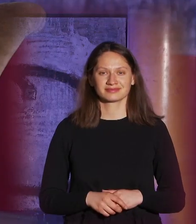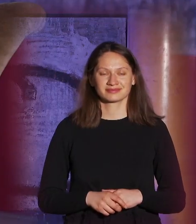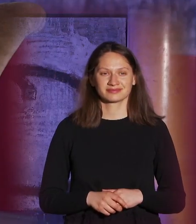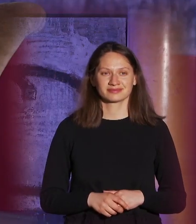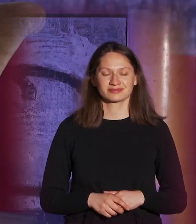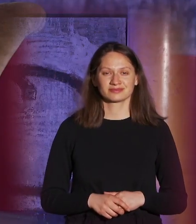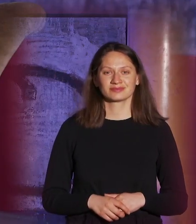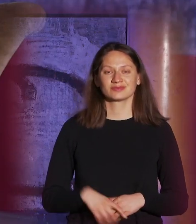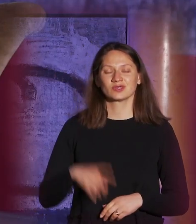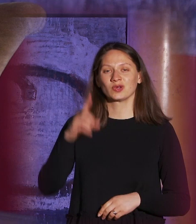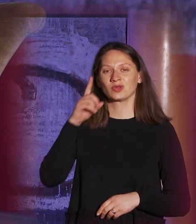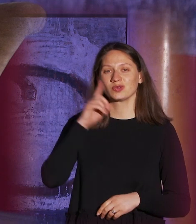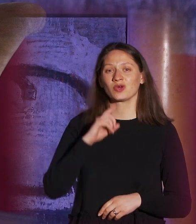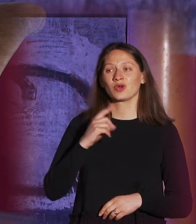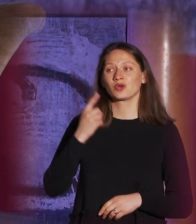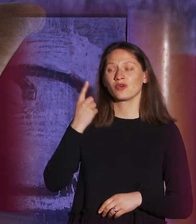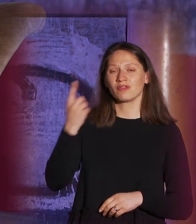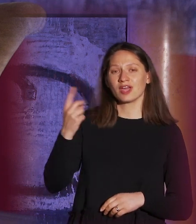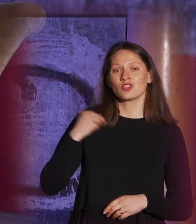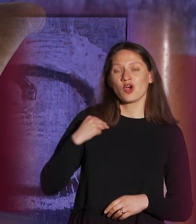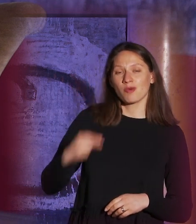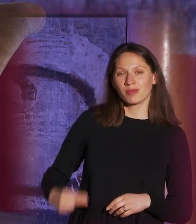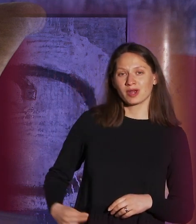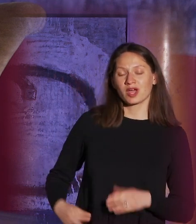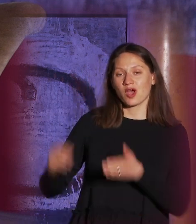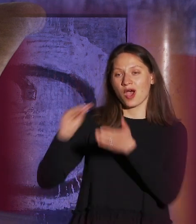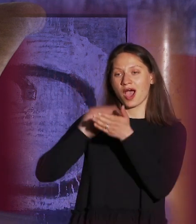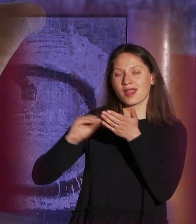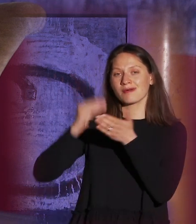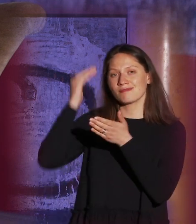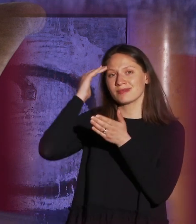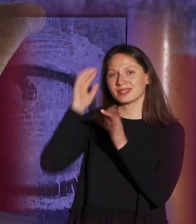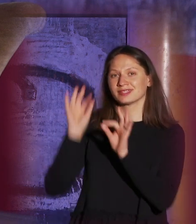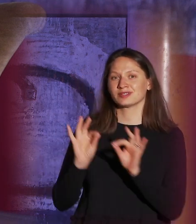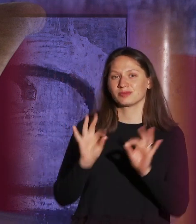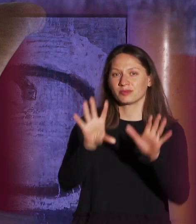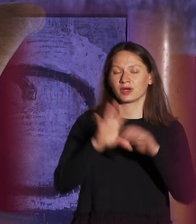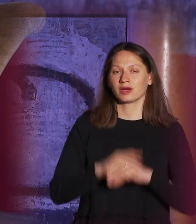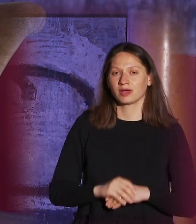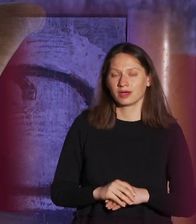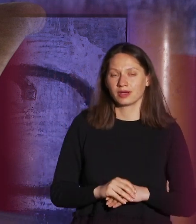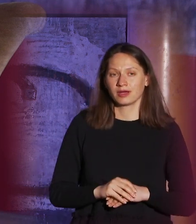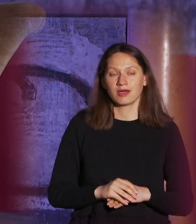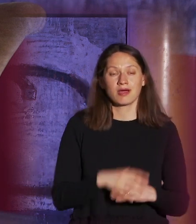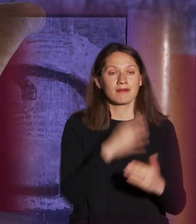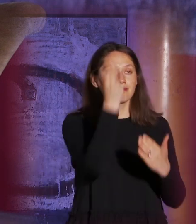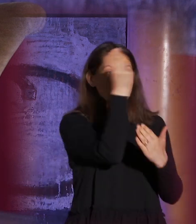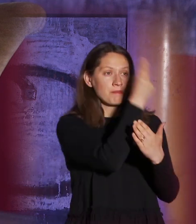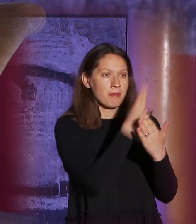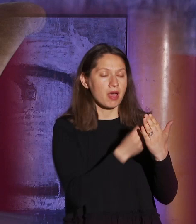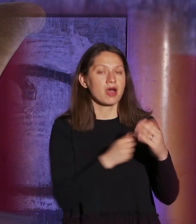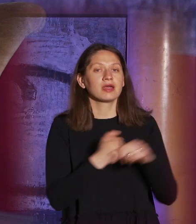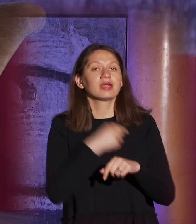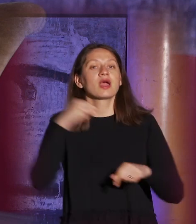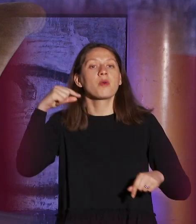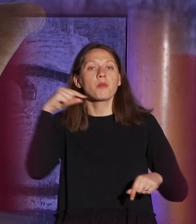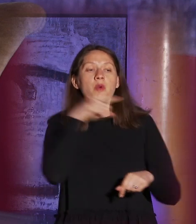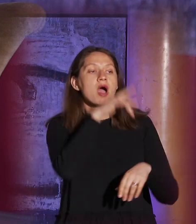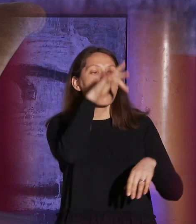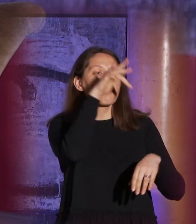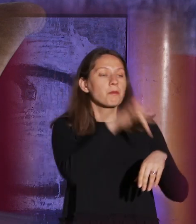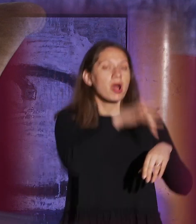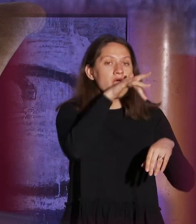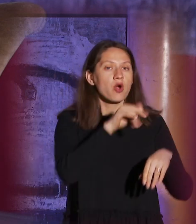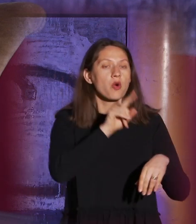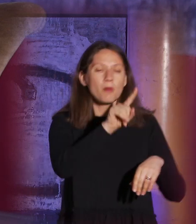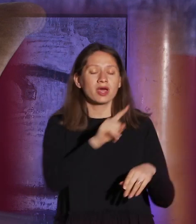Noriu pasidalinti vieno prancūzų rašytojo mintimis. Meną reikia mokėti pajusti, bet nebūtinai